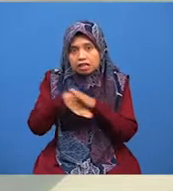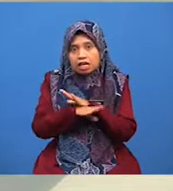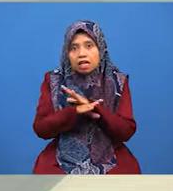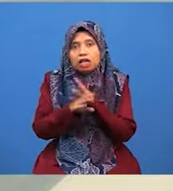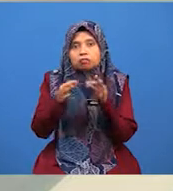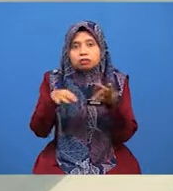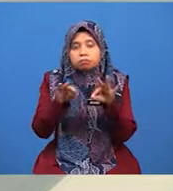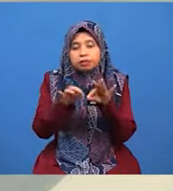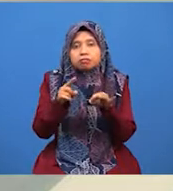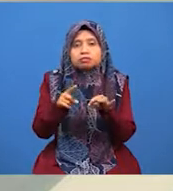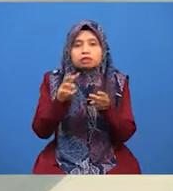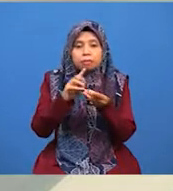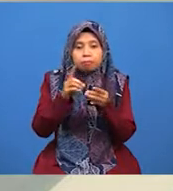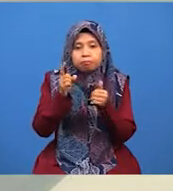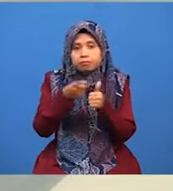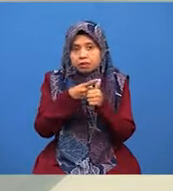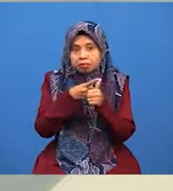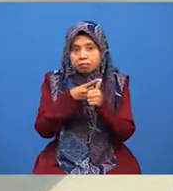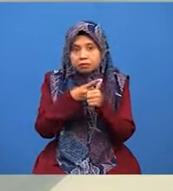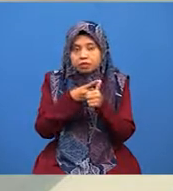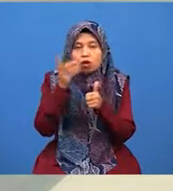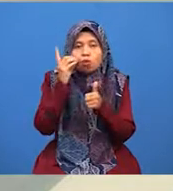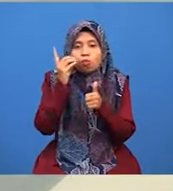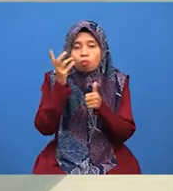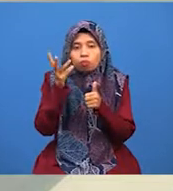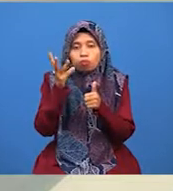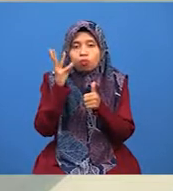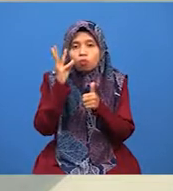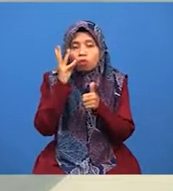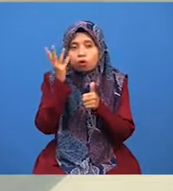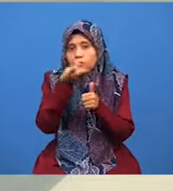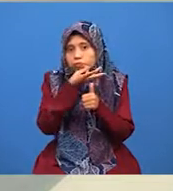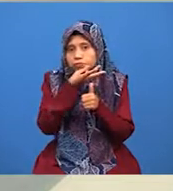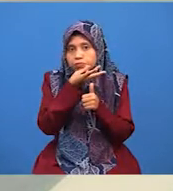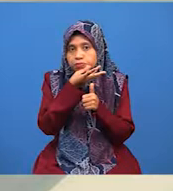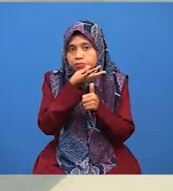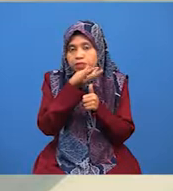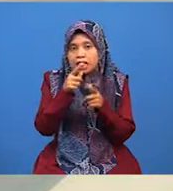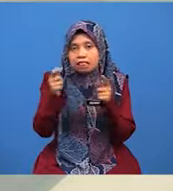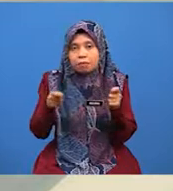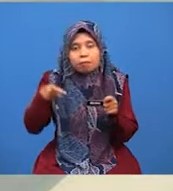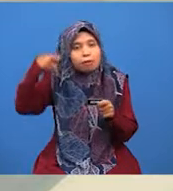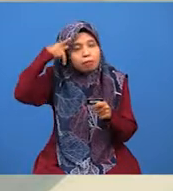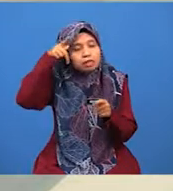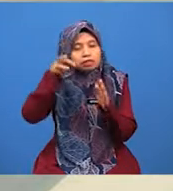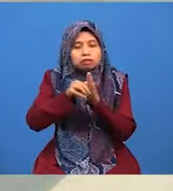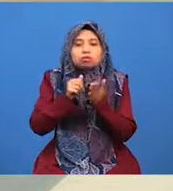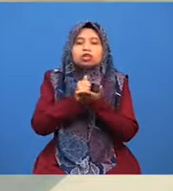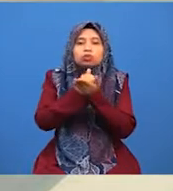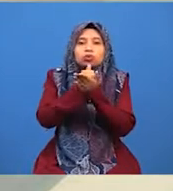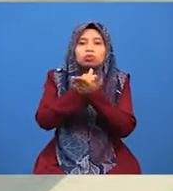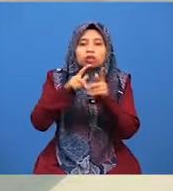terdapat dalam cerpen ini ialah di warung, iaitu tempat Parjo